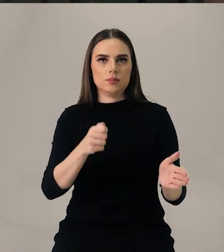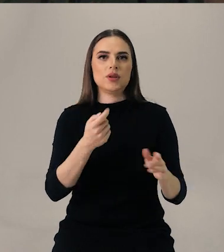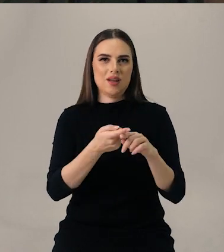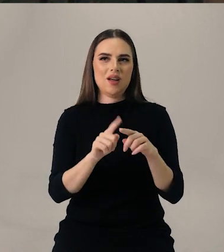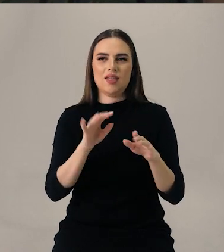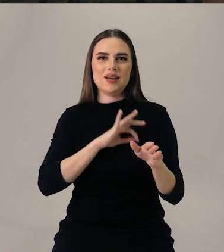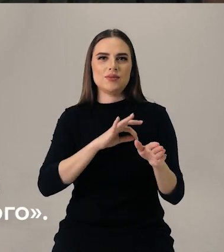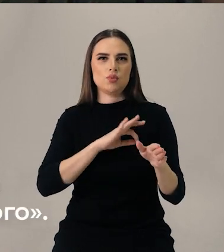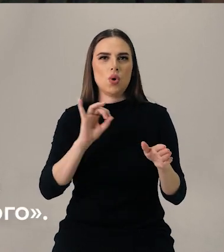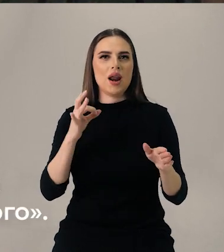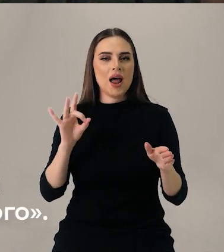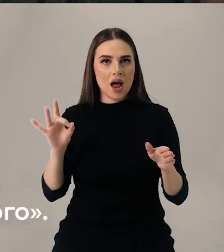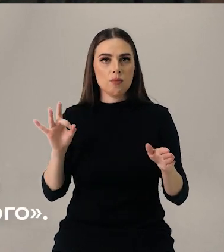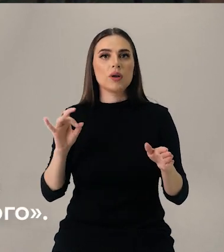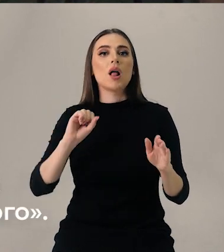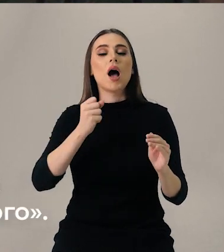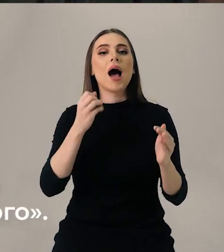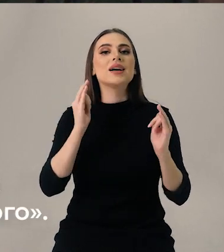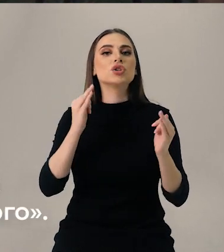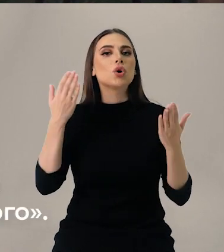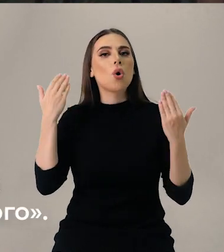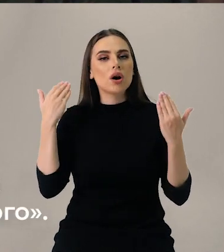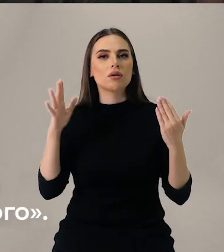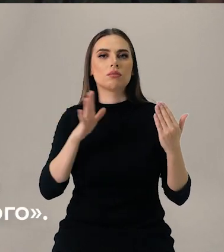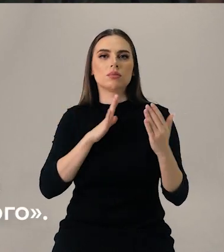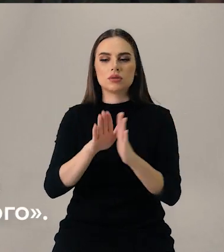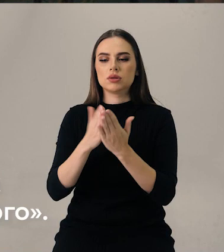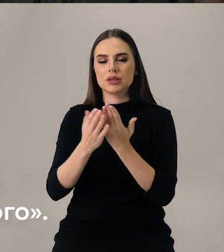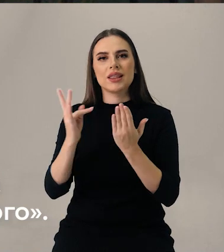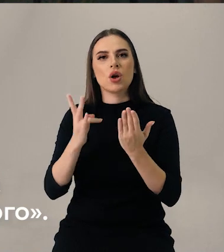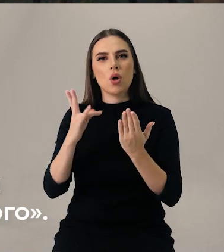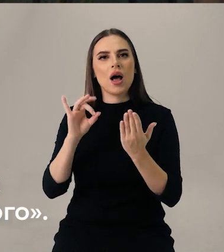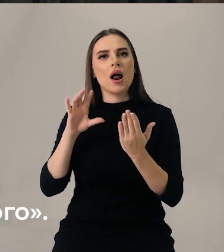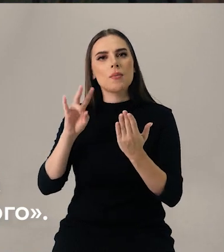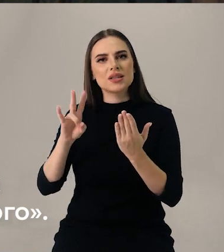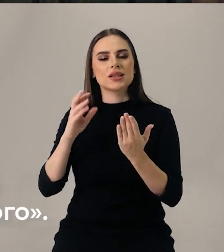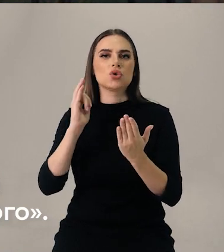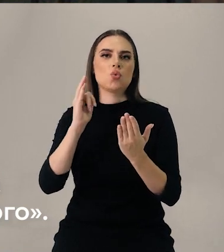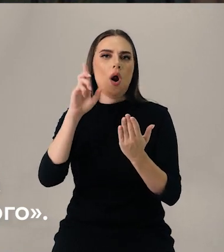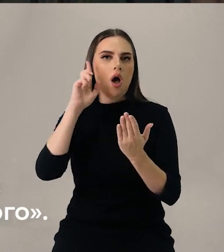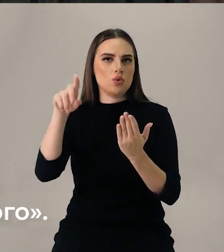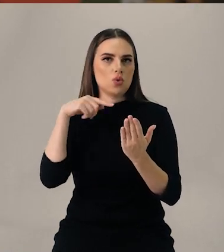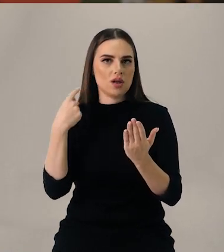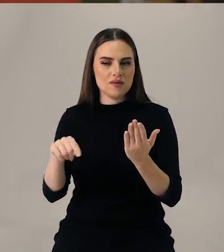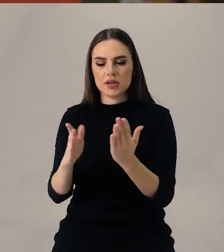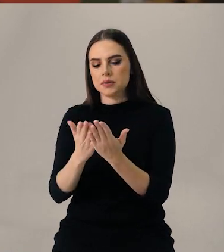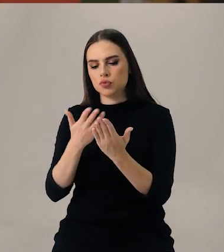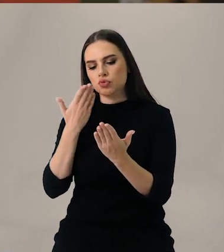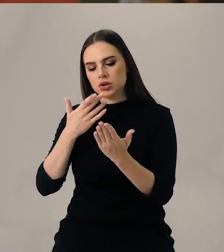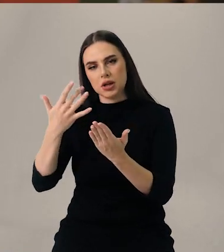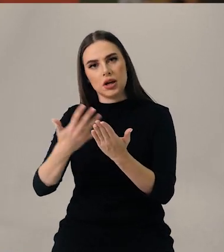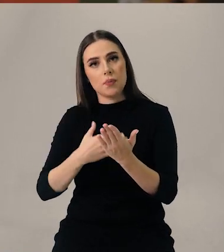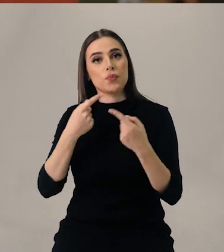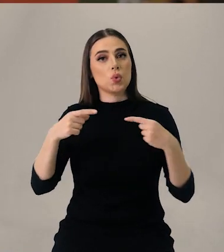версию использовал Репин. А в качестве исторической базы он брал сборник Николая Карамзина «История государства российского». По